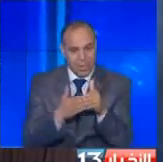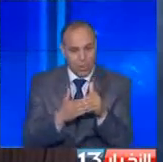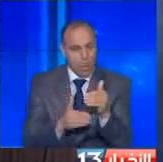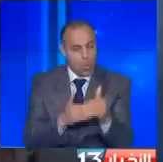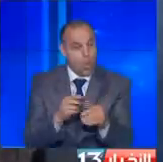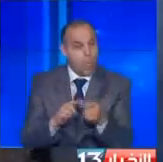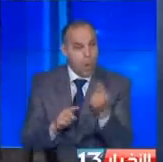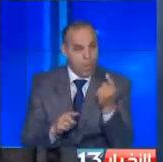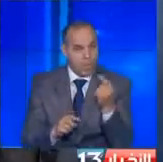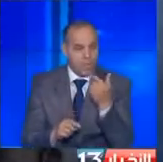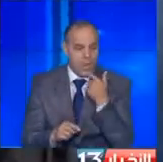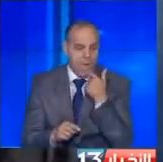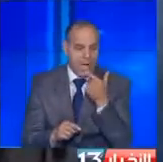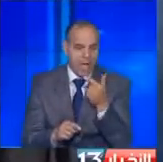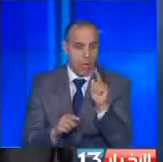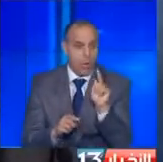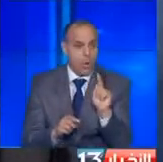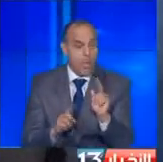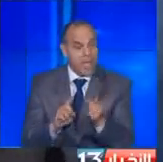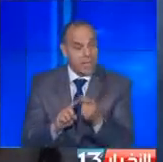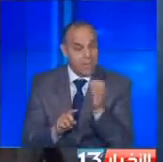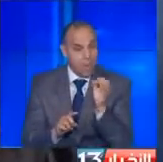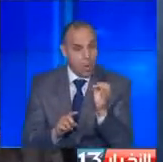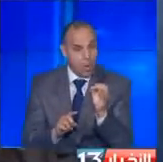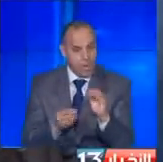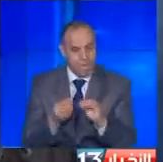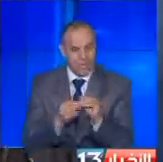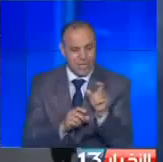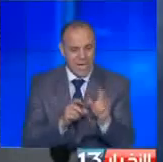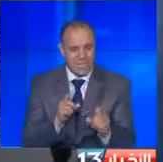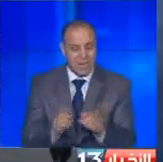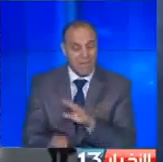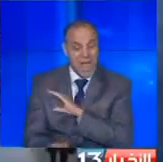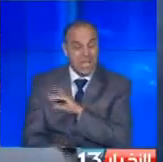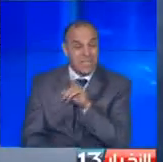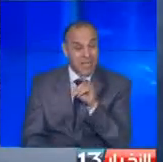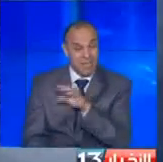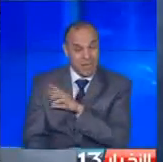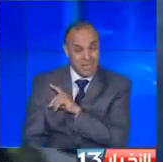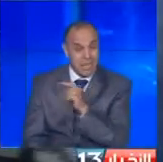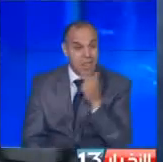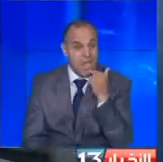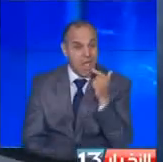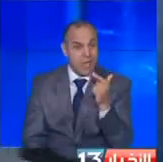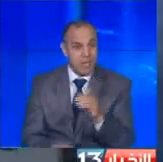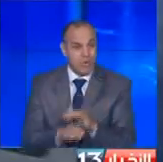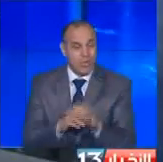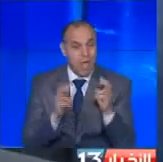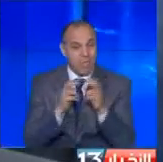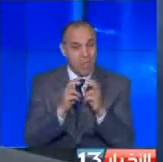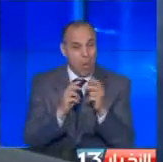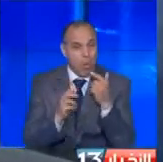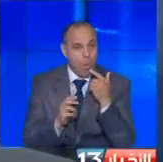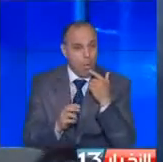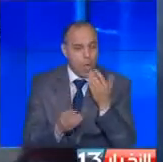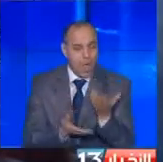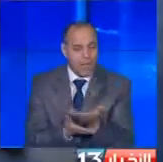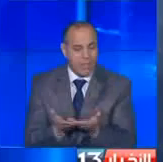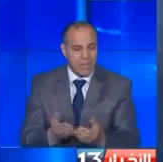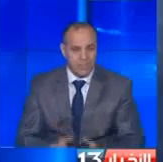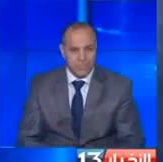الخطوة، ومشيرا إلى ضرورة الاهتمام بالأزمة الإنسانية في قطاع غزة خصوصا في مجال الكهرباء